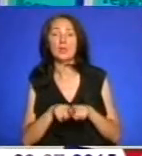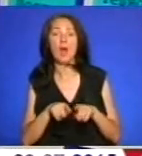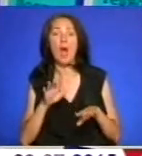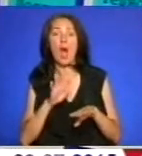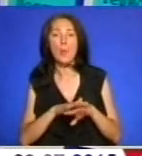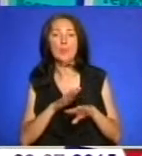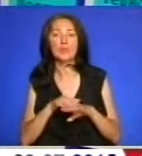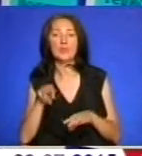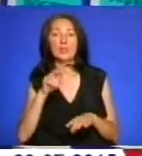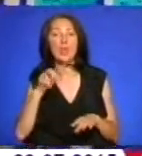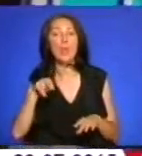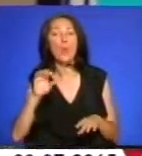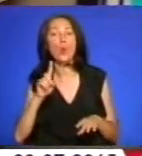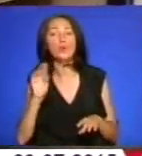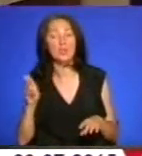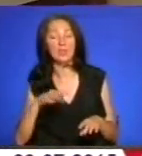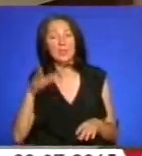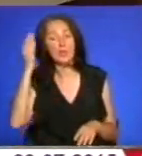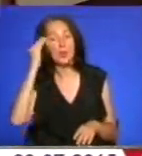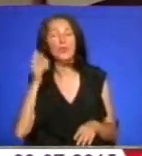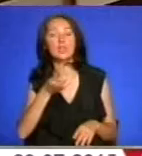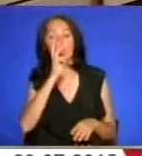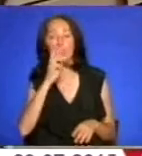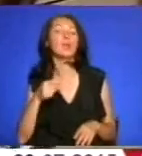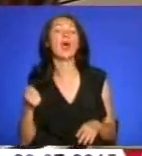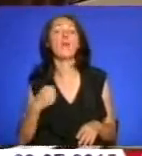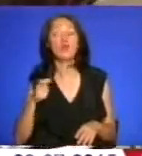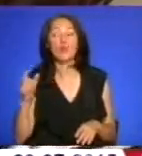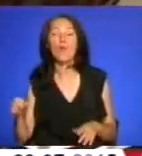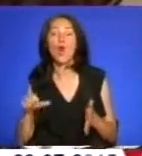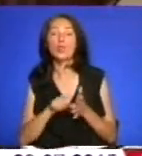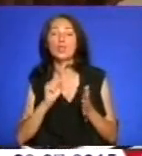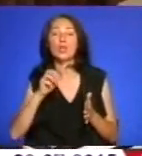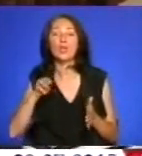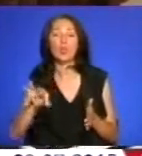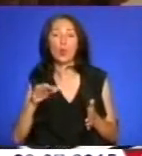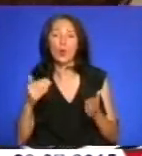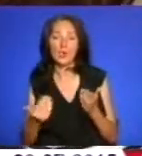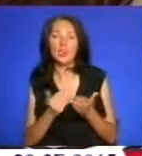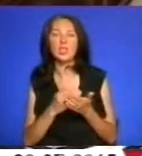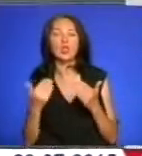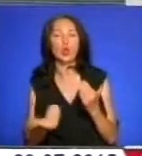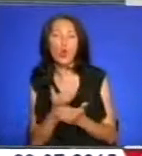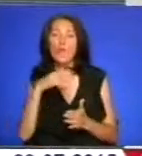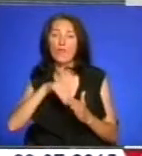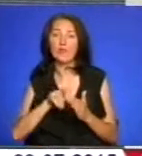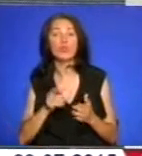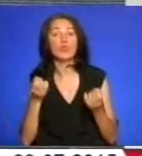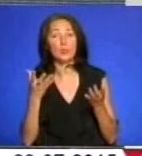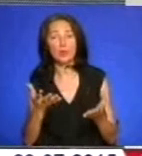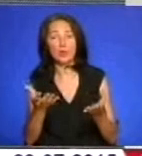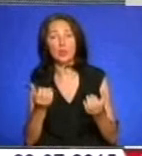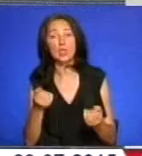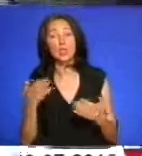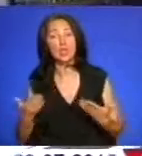Не враховується також заробітна плата військовослужбовців, учасників АТО. Є й інші нововведення, які значно спростили одержання житлових